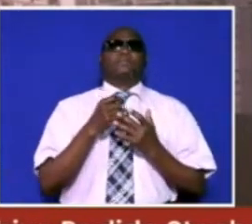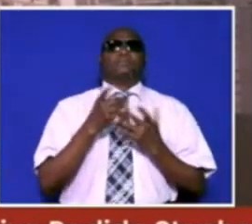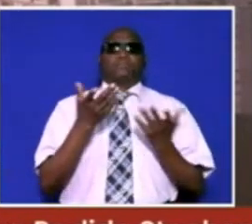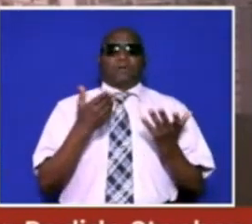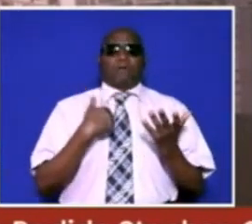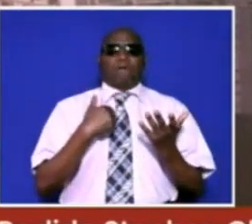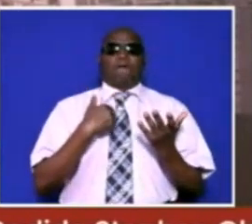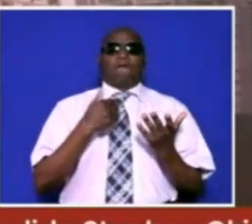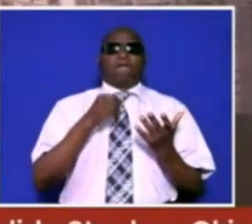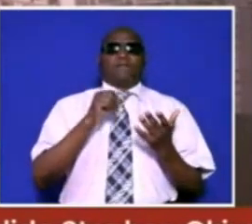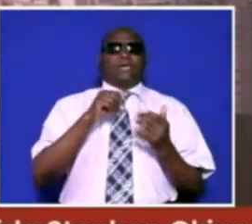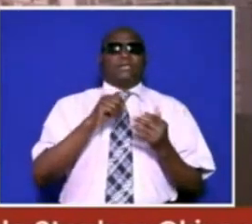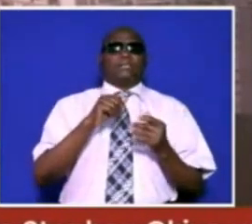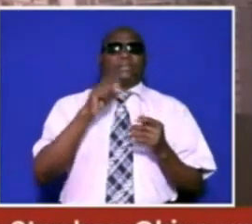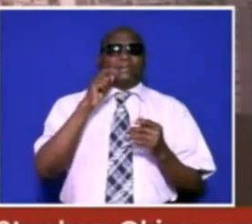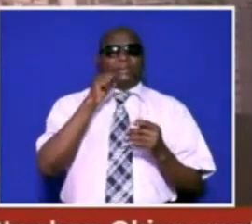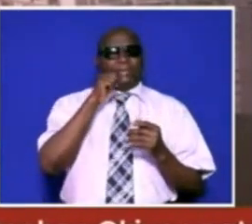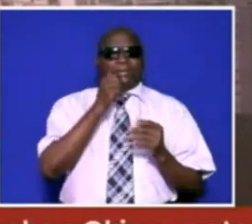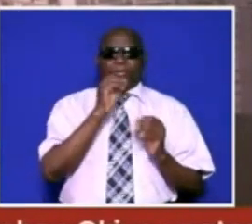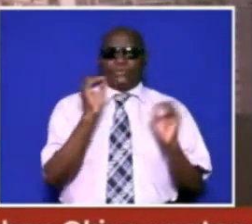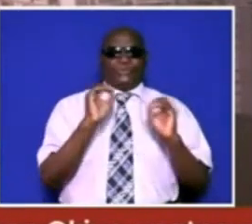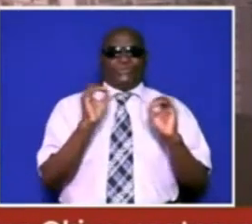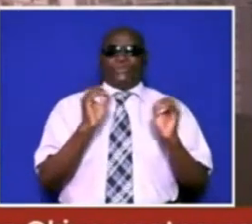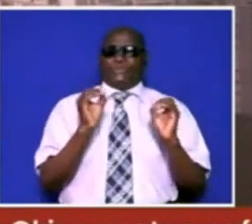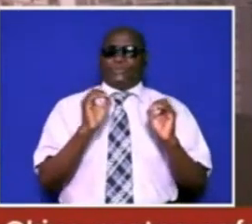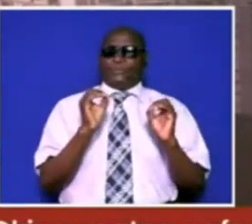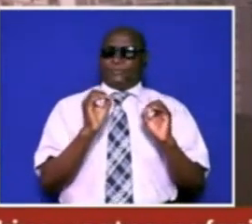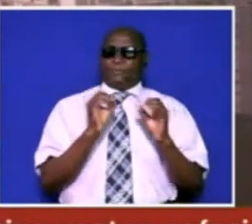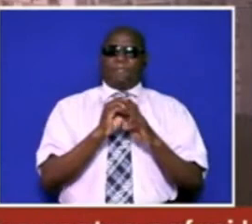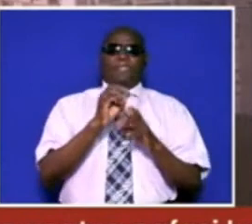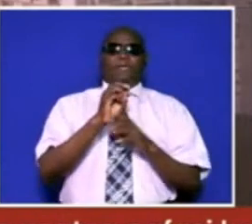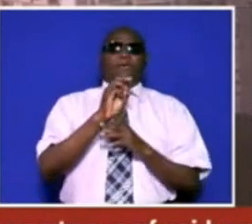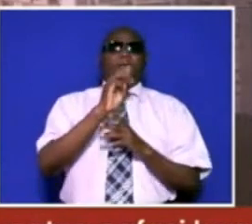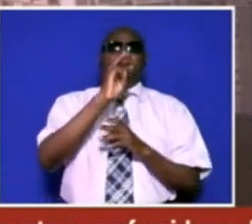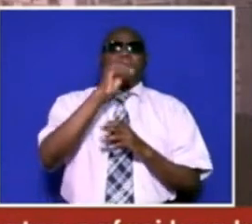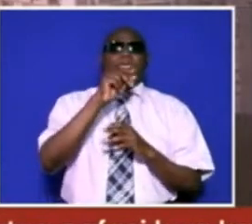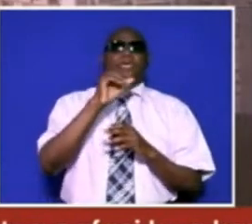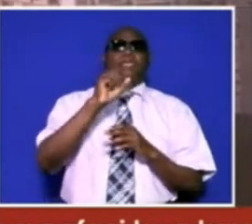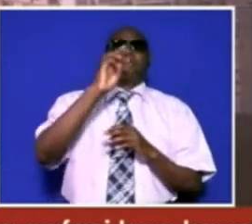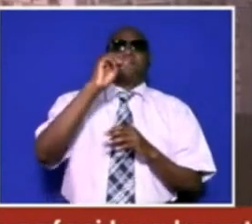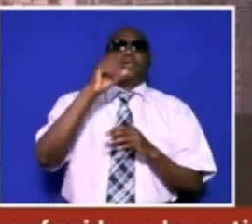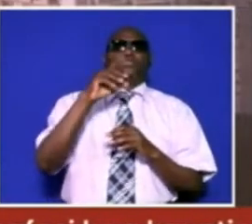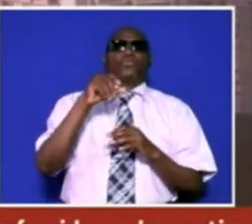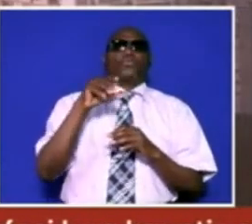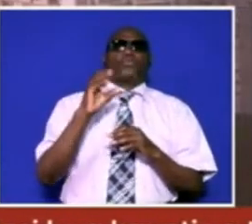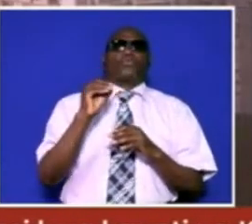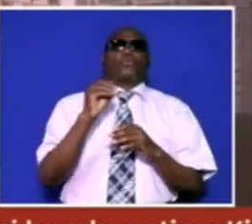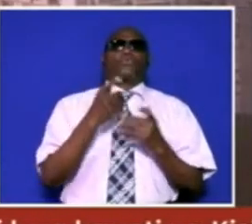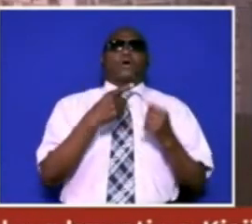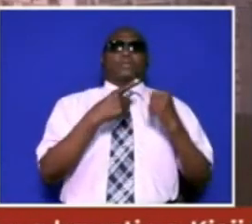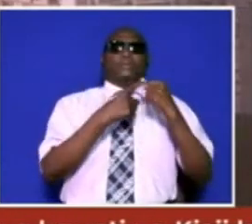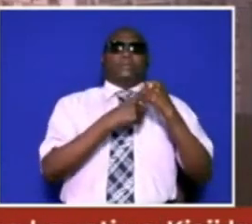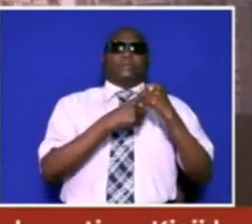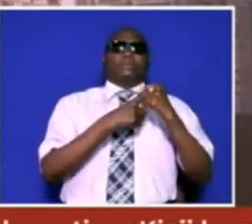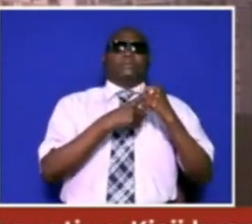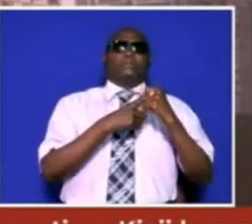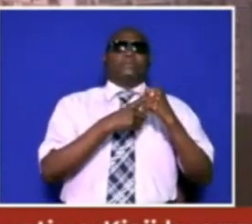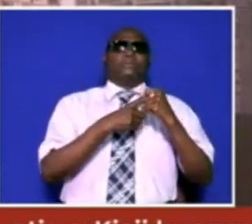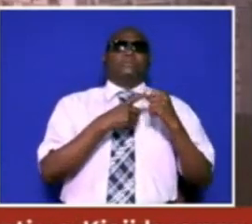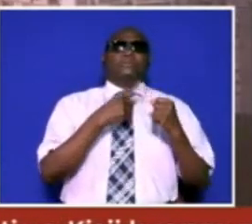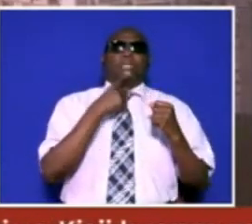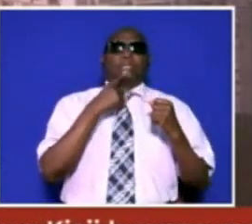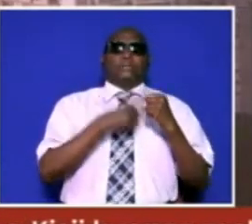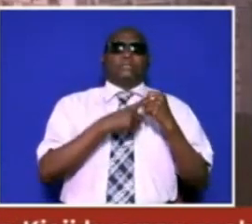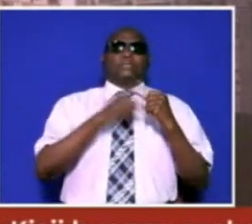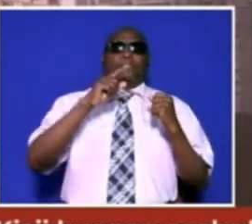zao. Mwakilishi wadi Mili Masungo aliyewapa shilingi 600,000 kuboresha biashara zao amesema anachukua